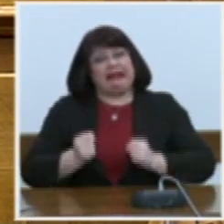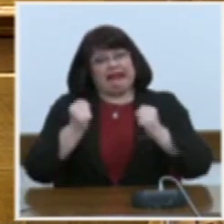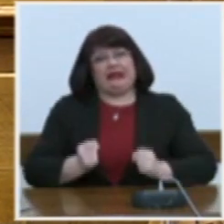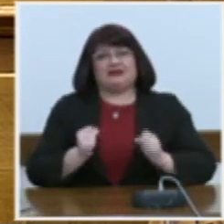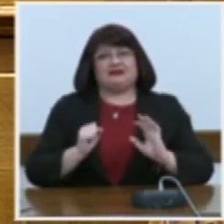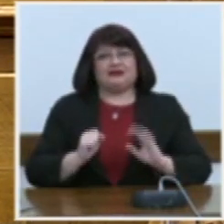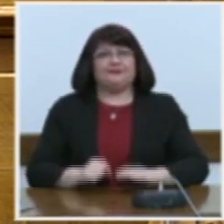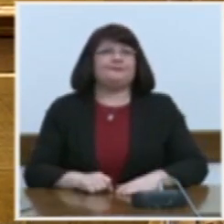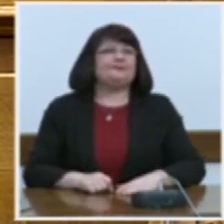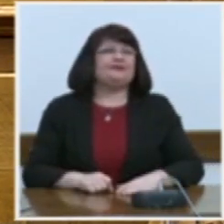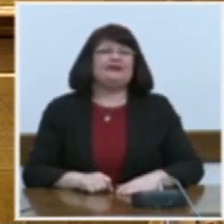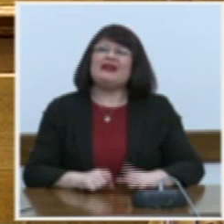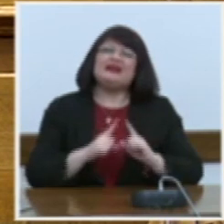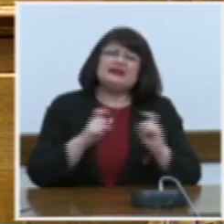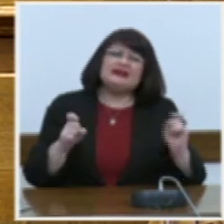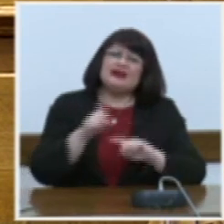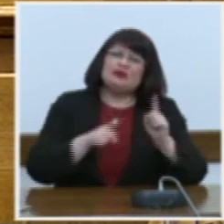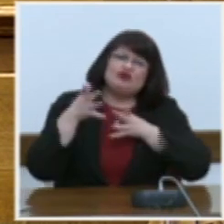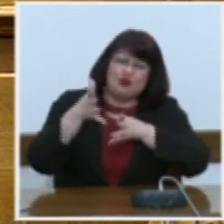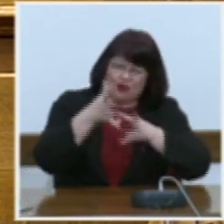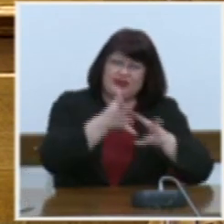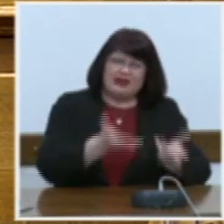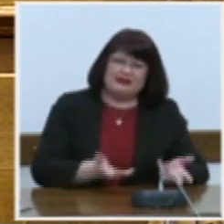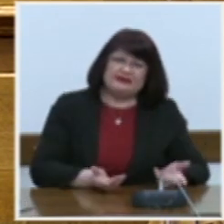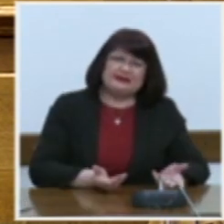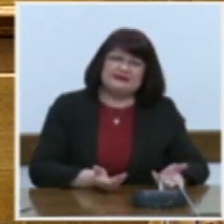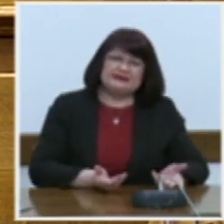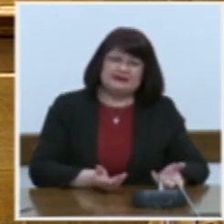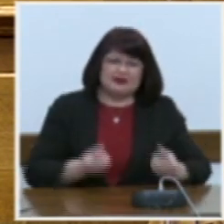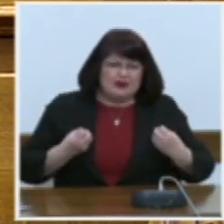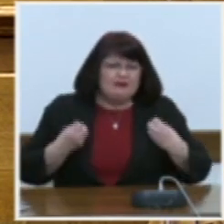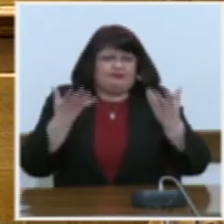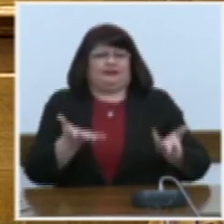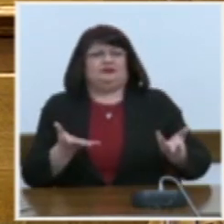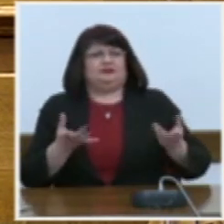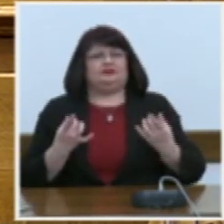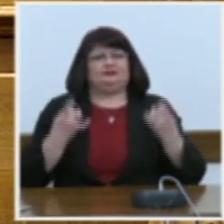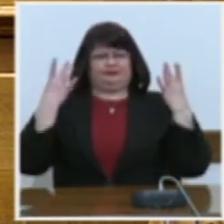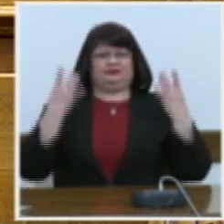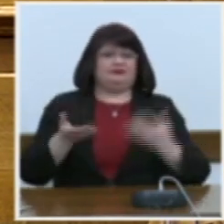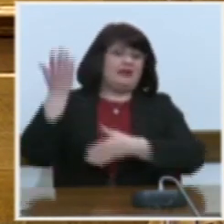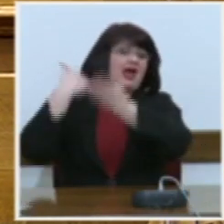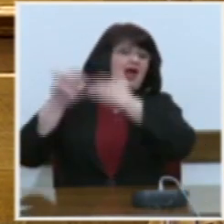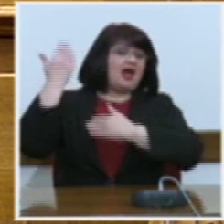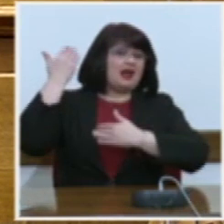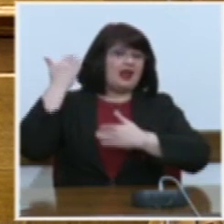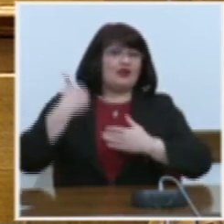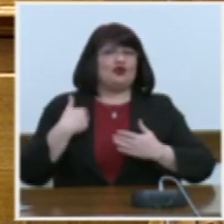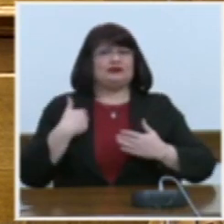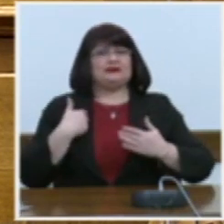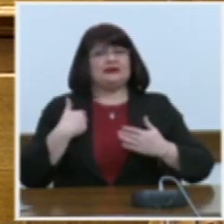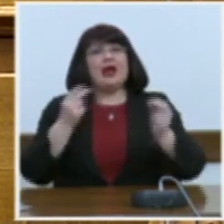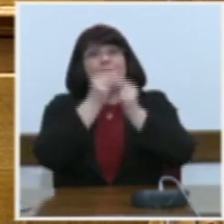Ποιο νομίζετε ότι κοροϊδεύετε μεταθέτοντας ο καθένας σας στο παρελθόν τις συνέπειες